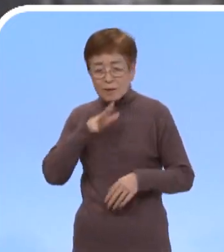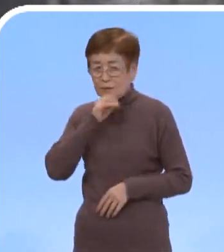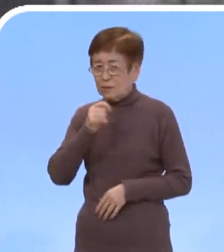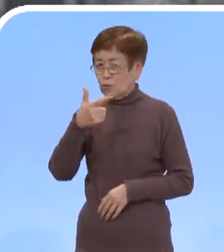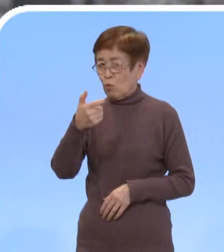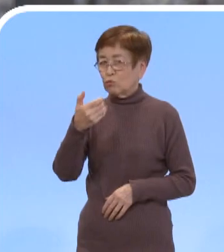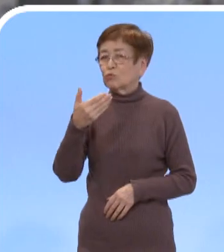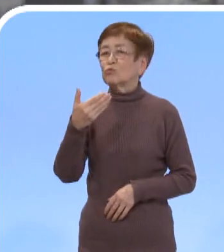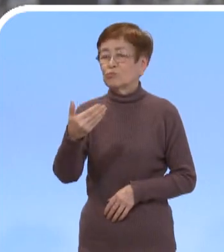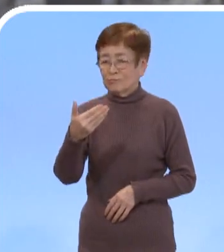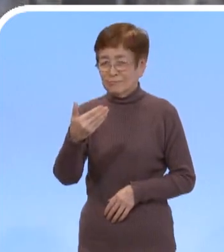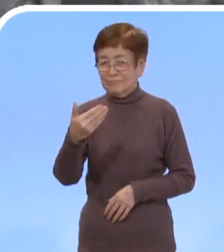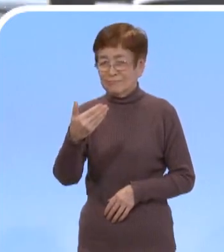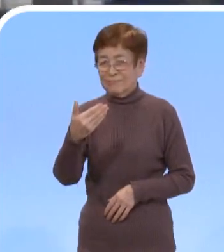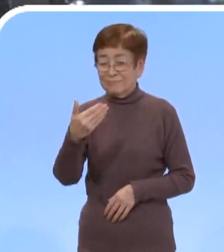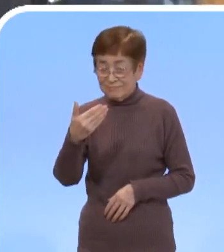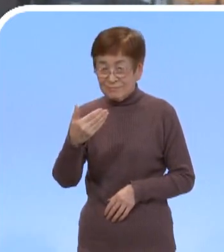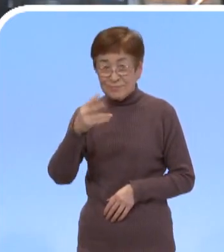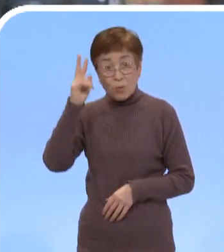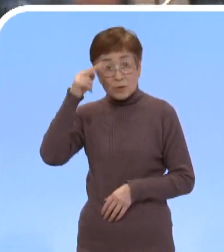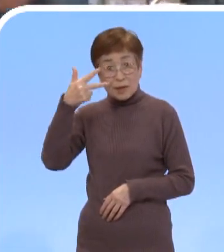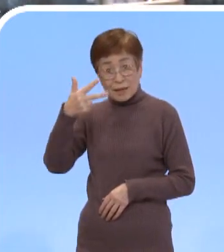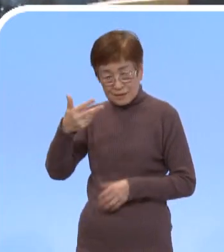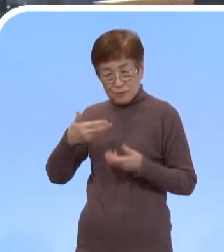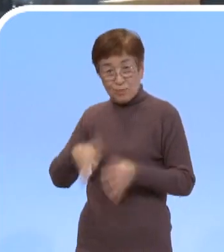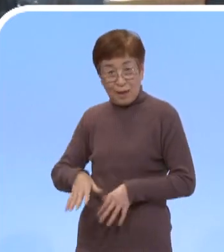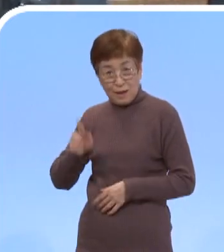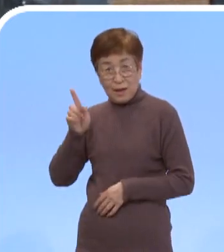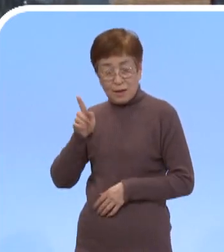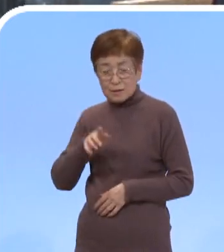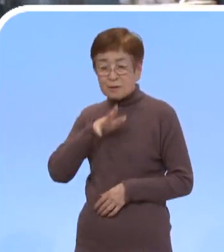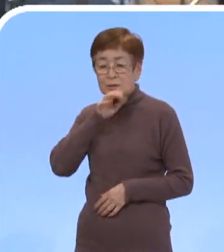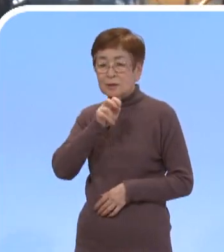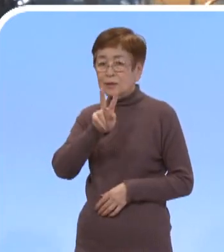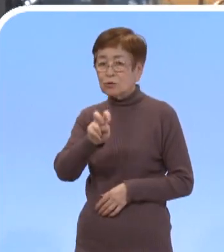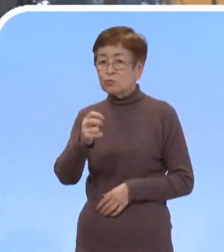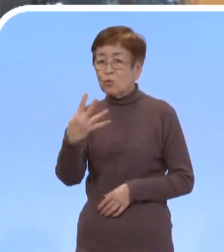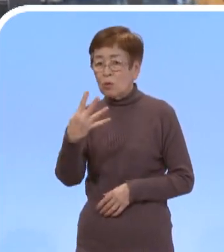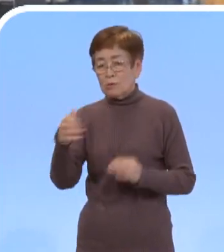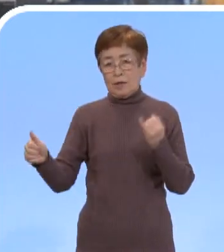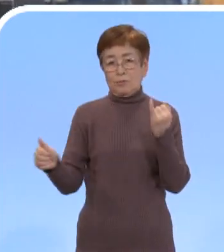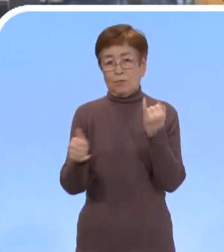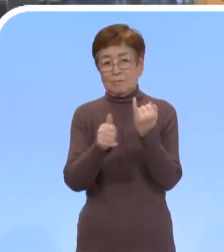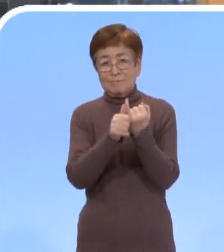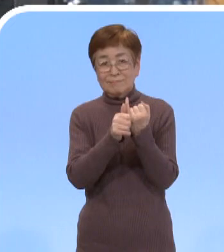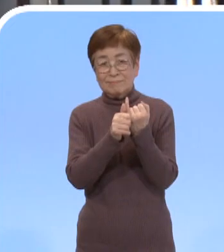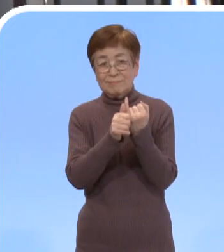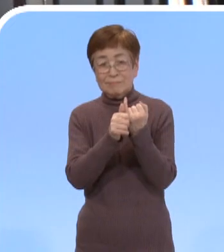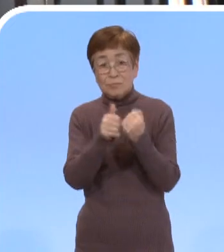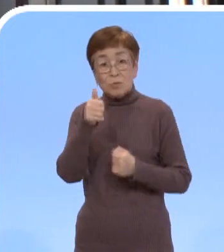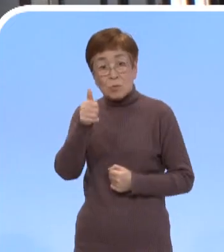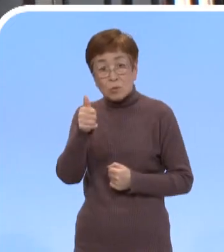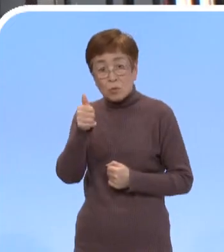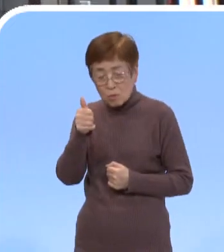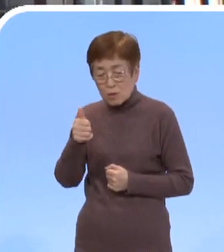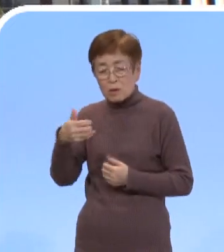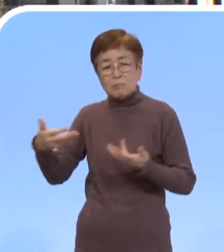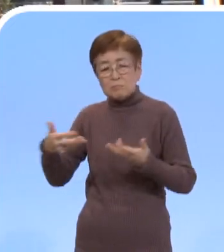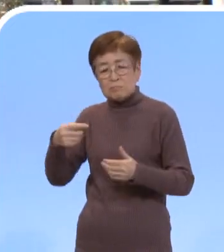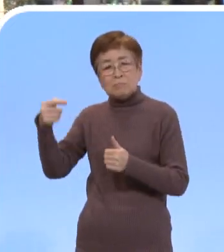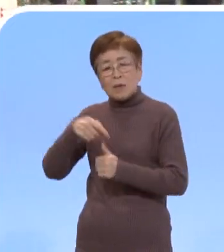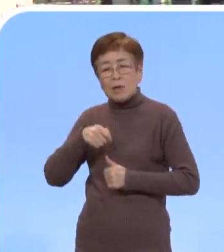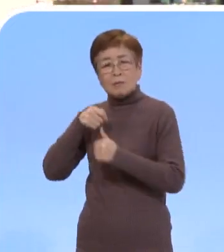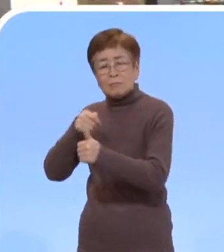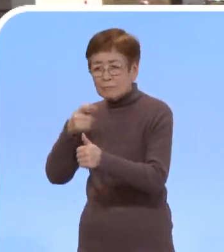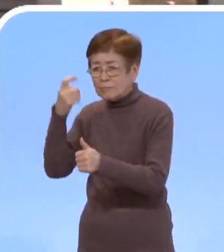現在69歳の岡本さん、大阪市で生まれ24歳で結婚、夫の転勤